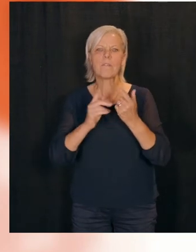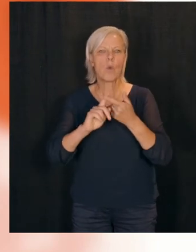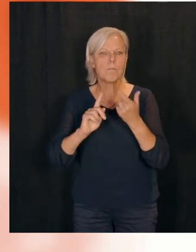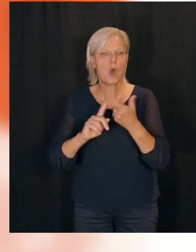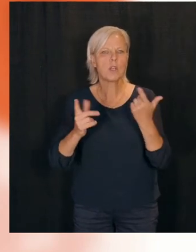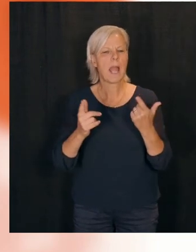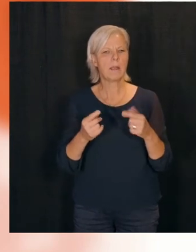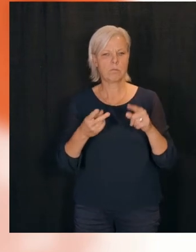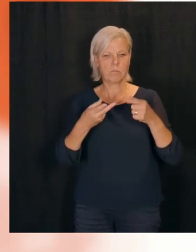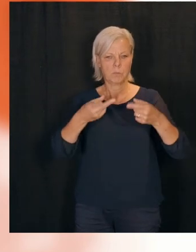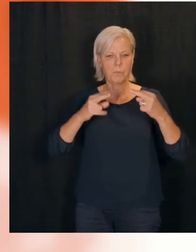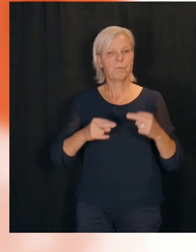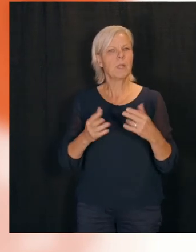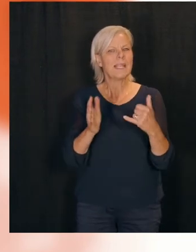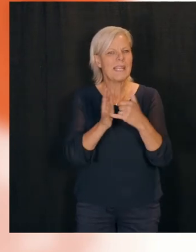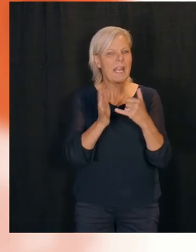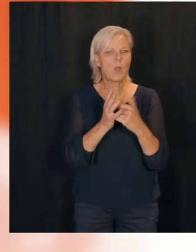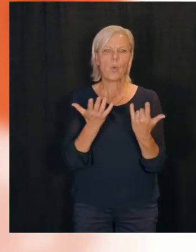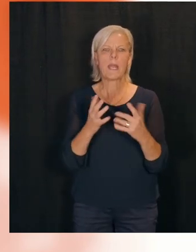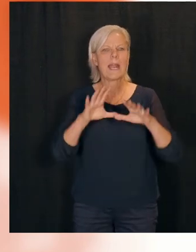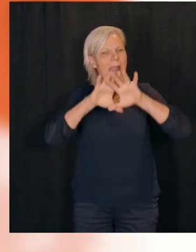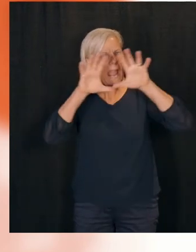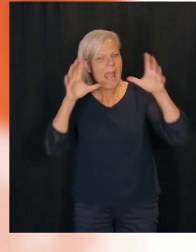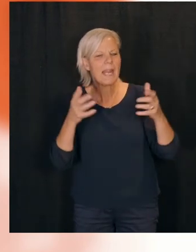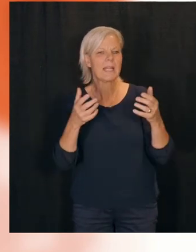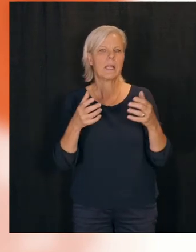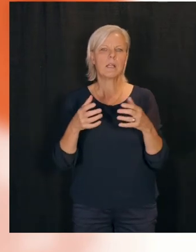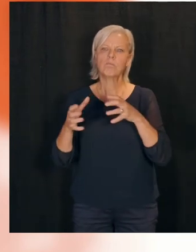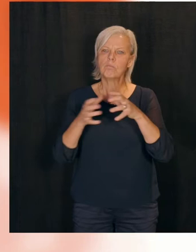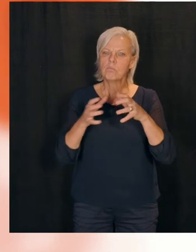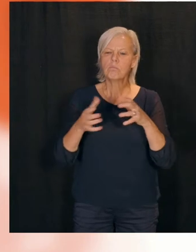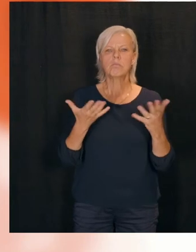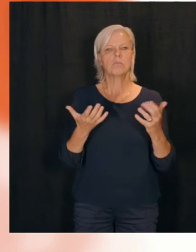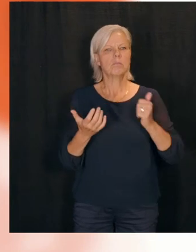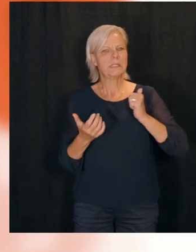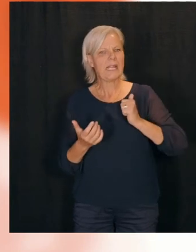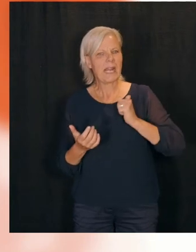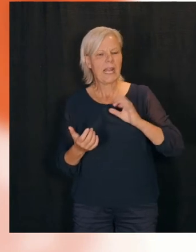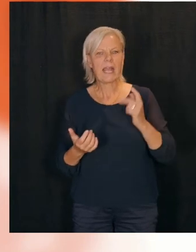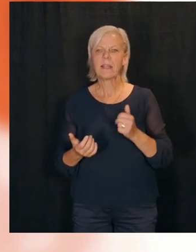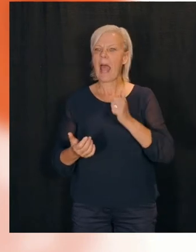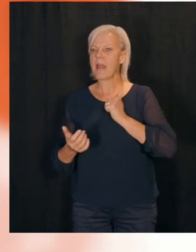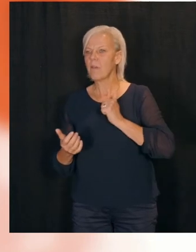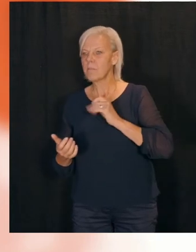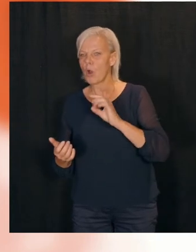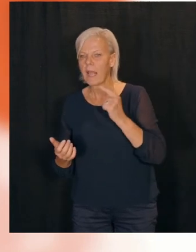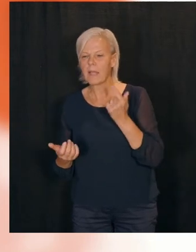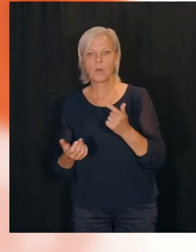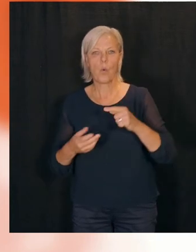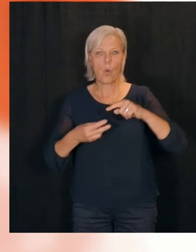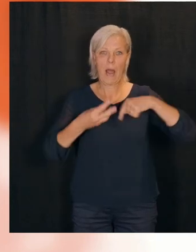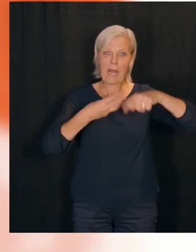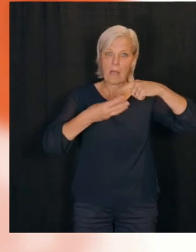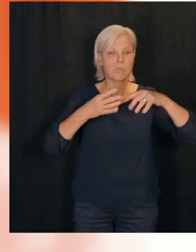universell utformning, att den ingår i en helhet tillsammans med tillgänglighet och användbarhet. Där samtliga tre behövs.